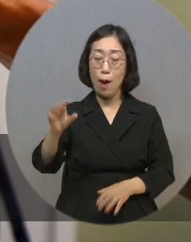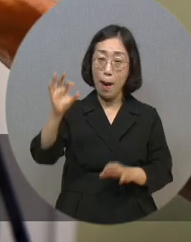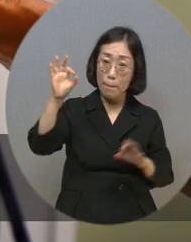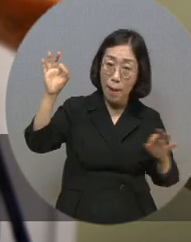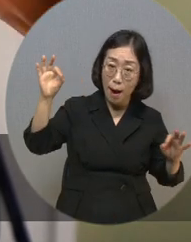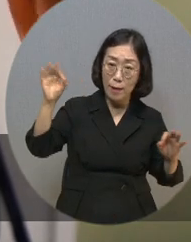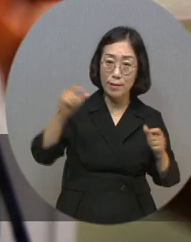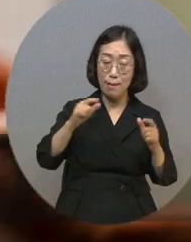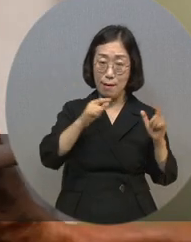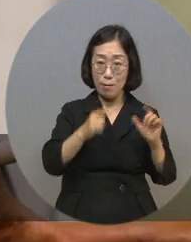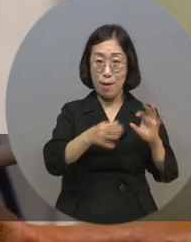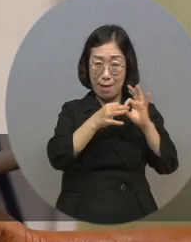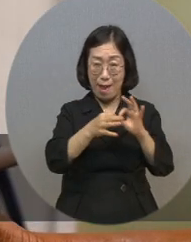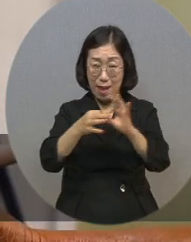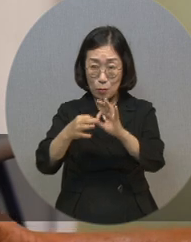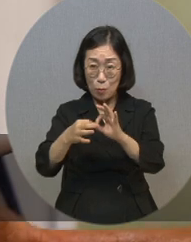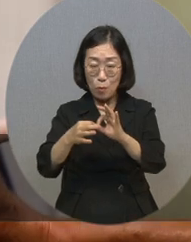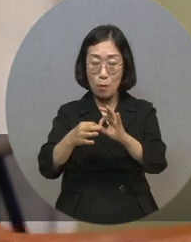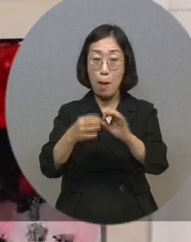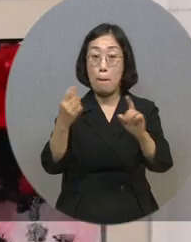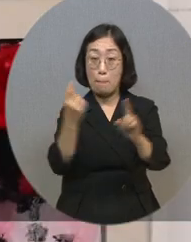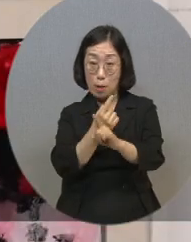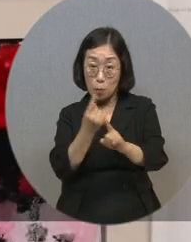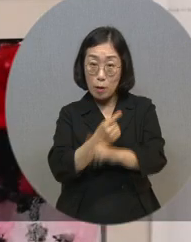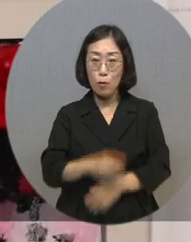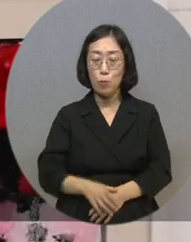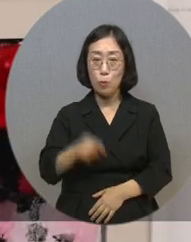정체되지 않은 것들, 그리고